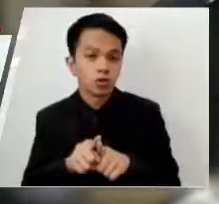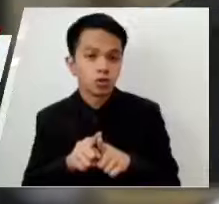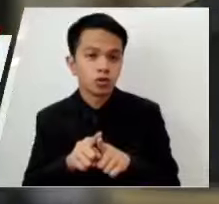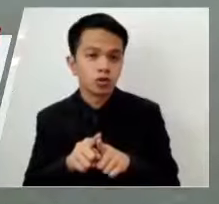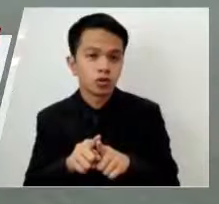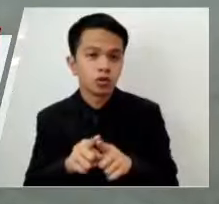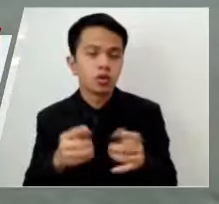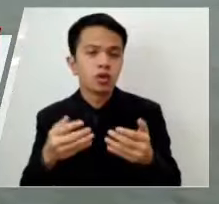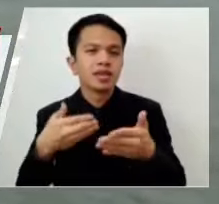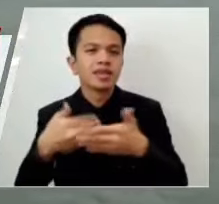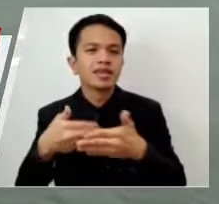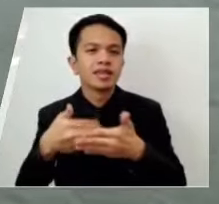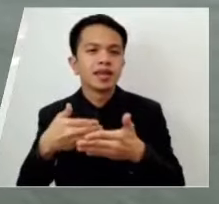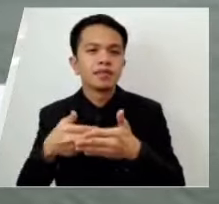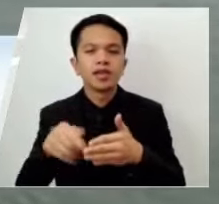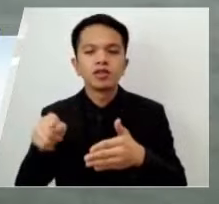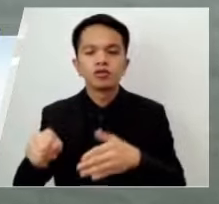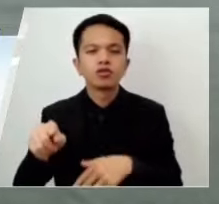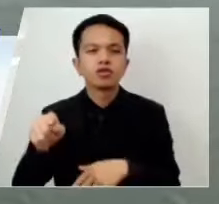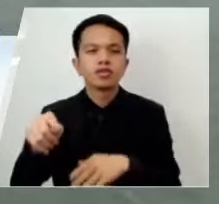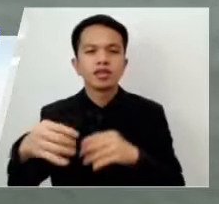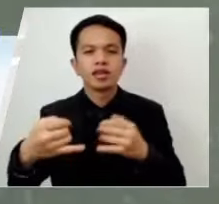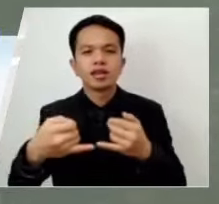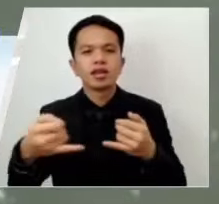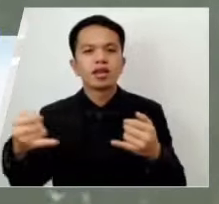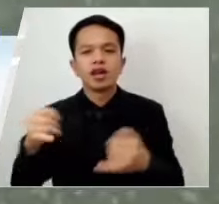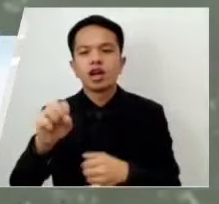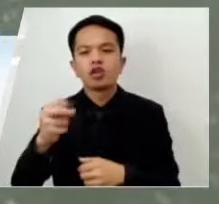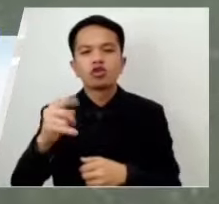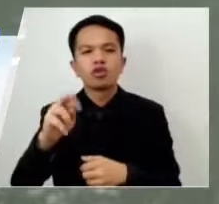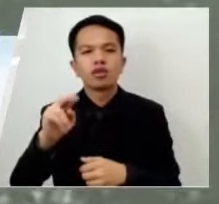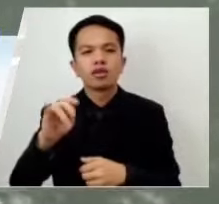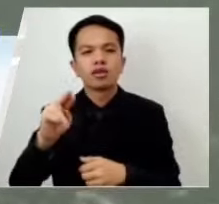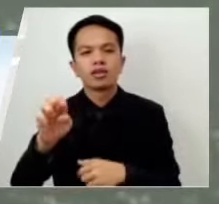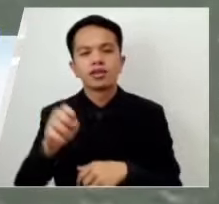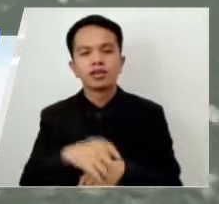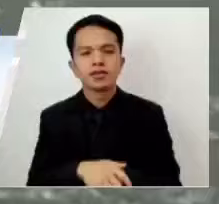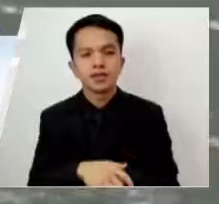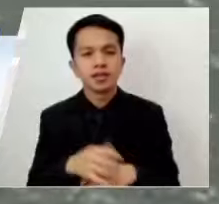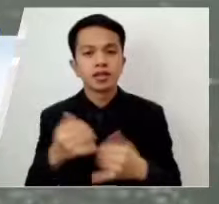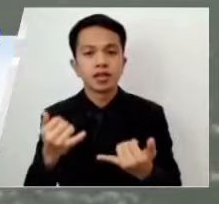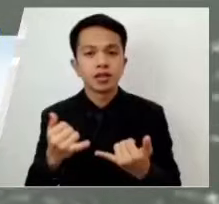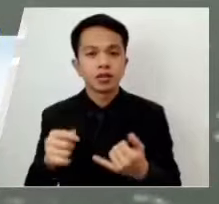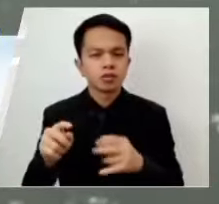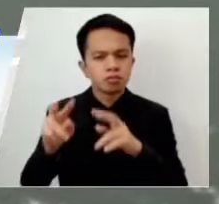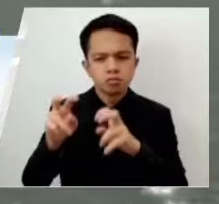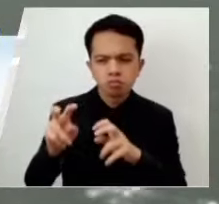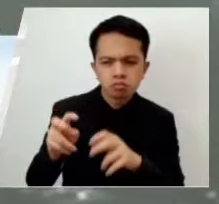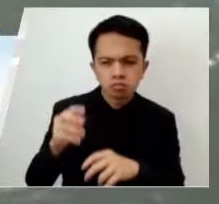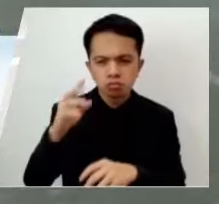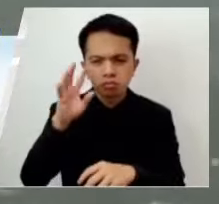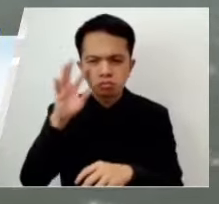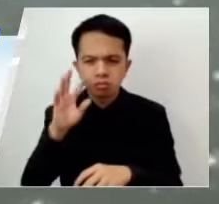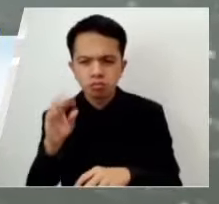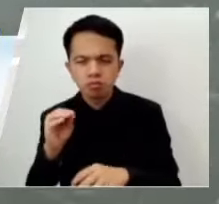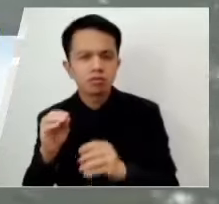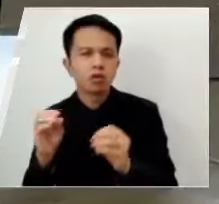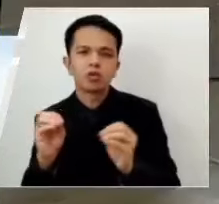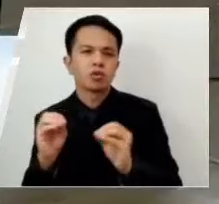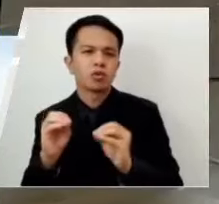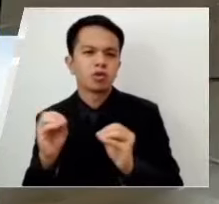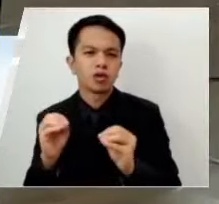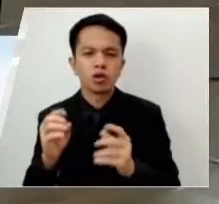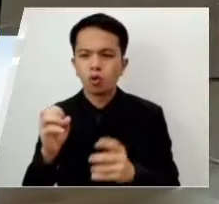sa shoreline. Ayon sa Bureau of Fisheries and Aquatic Resources, wala silang napapansing kakaiba sa mga tindang isda sa mga palengke ng